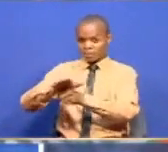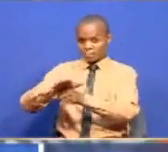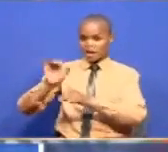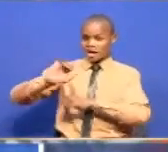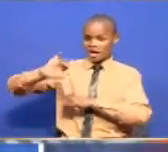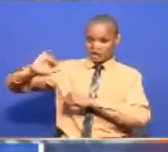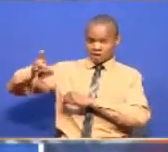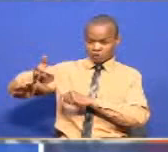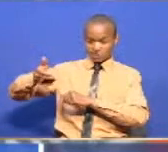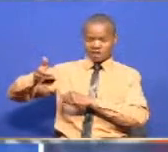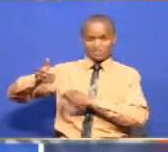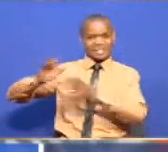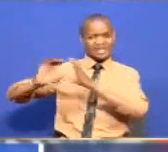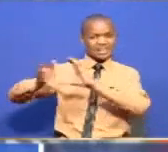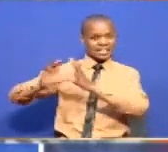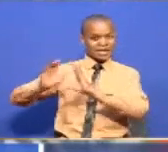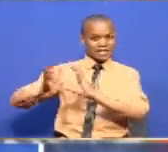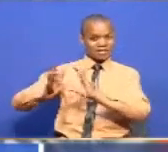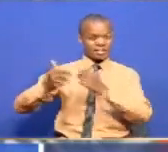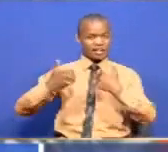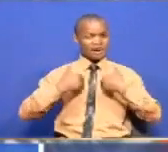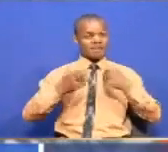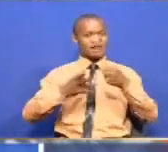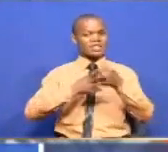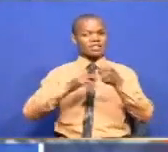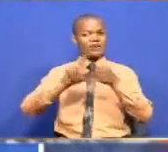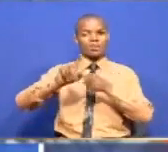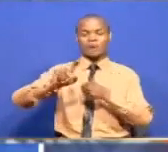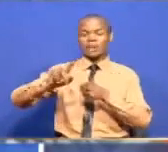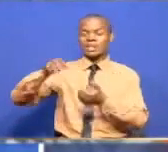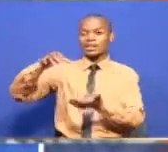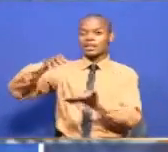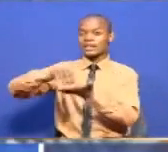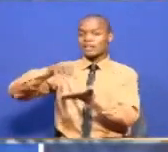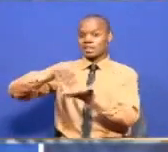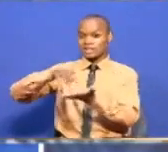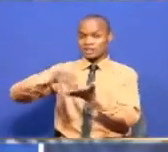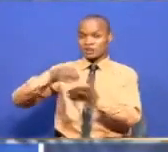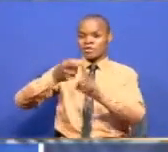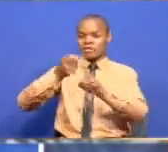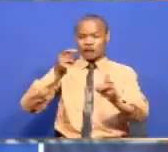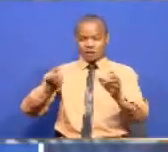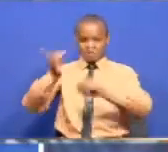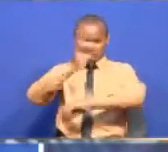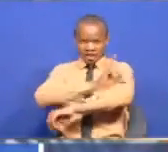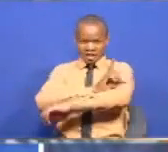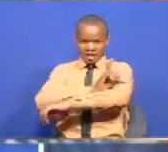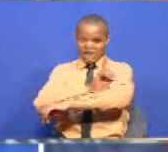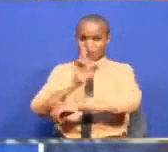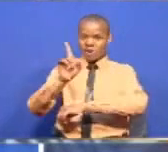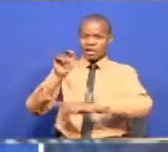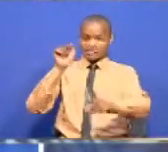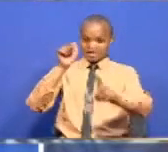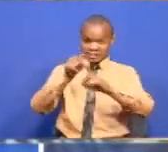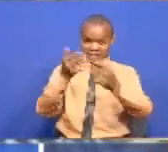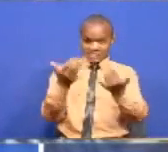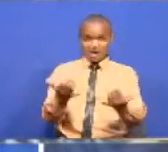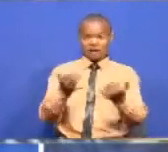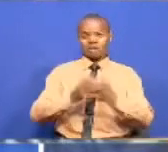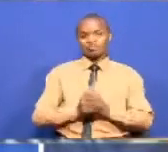imeandikisha visa 71 kwa jumla kutoka mwanzo mpaka hivi leo tunaposimama